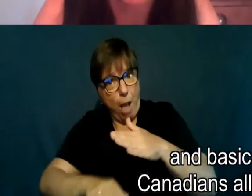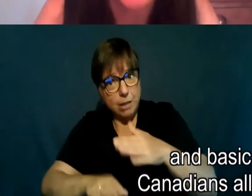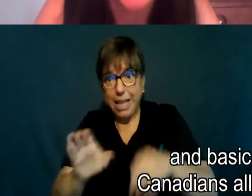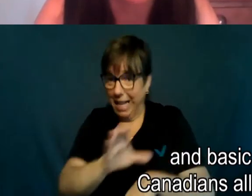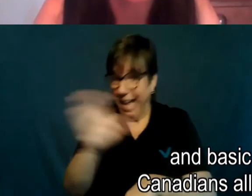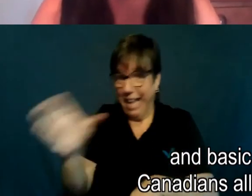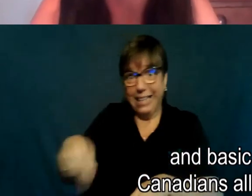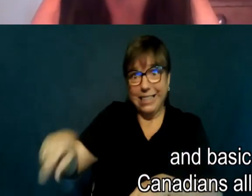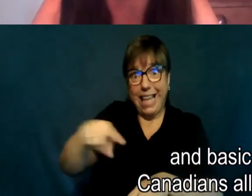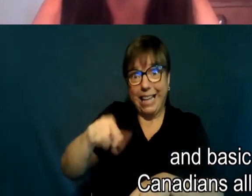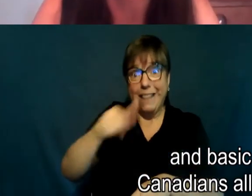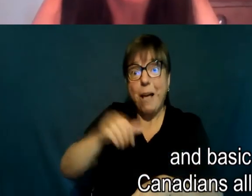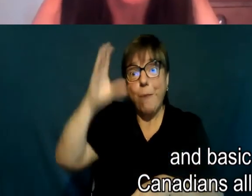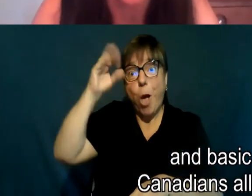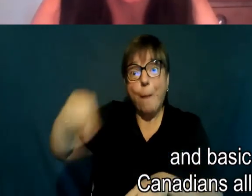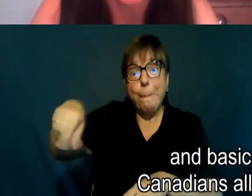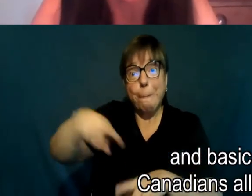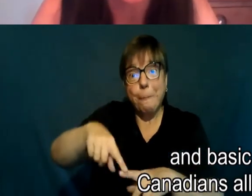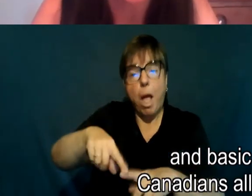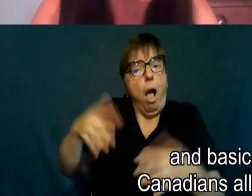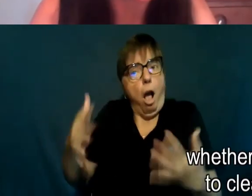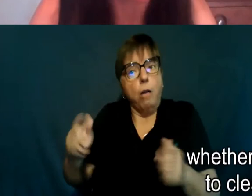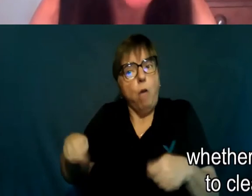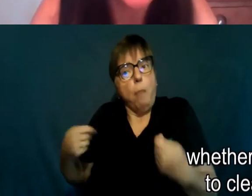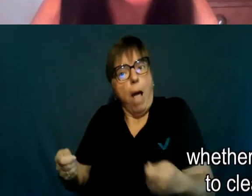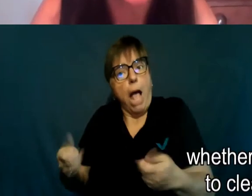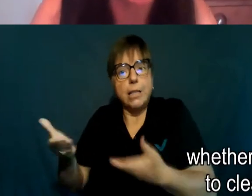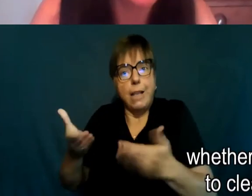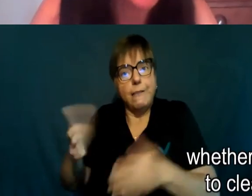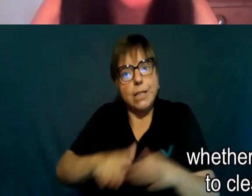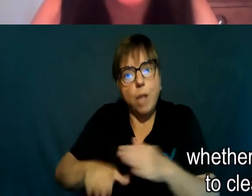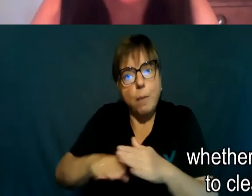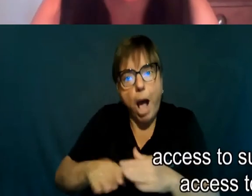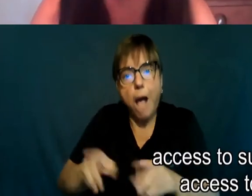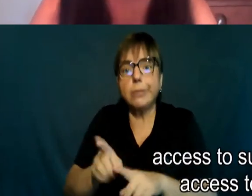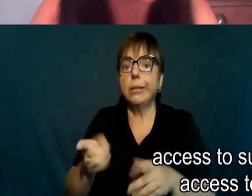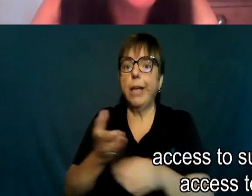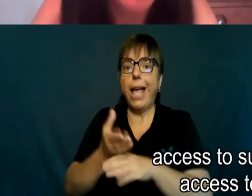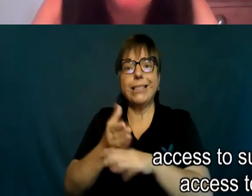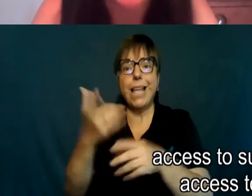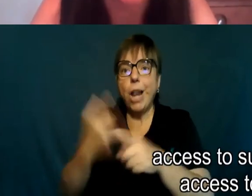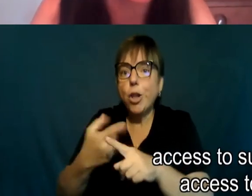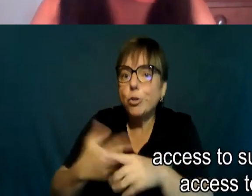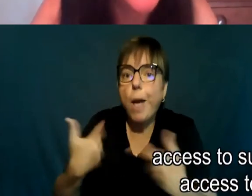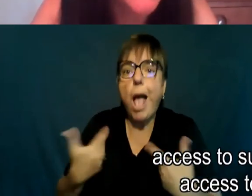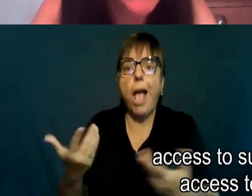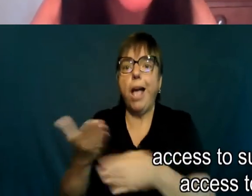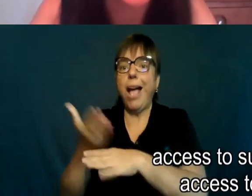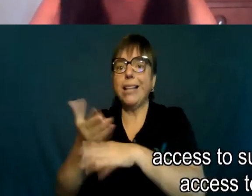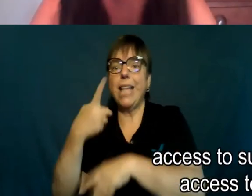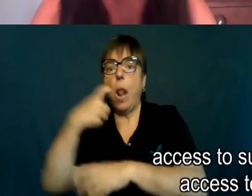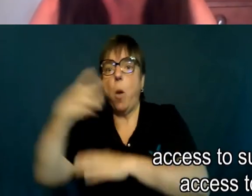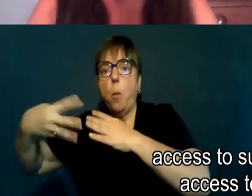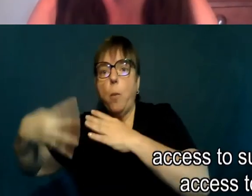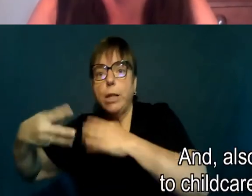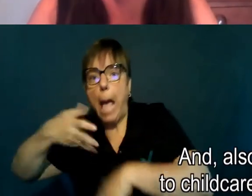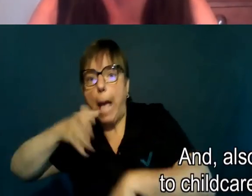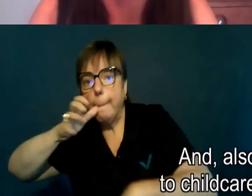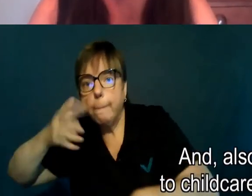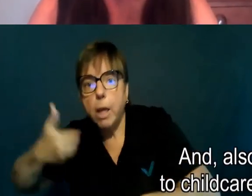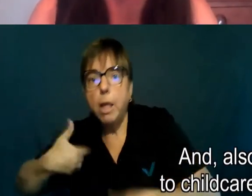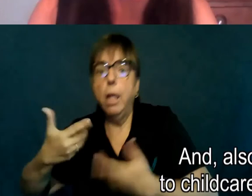les Canadiennes prennent tous pour acquis, que ce soit l'accès à un logement suffisant,'accès à l'eau potable, l'accès à l'éducation